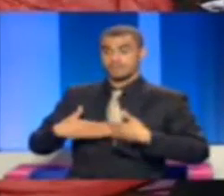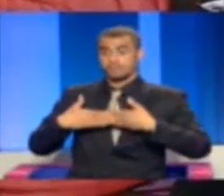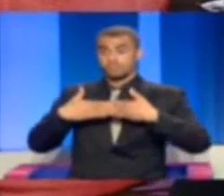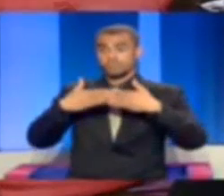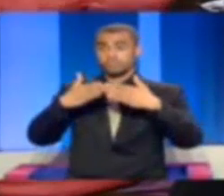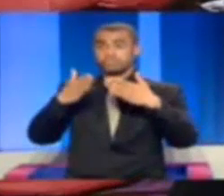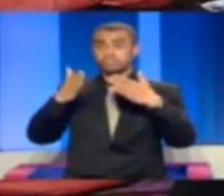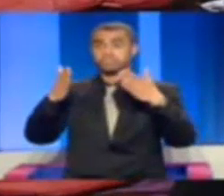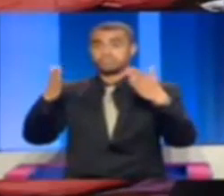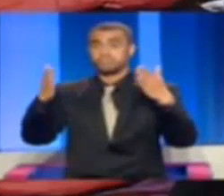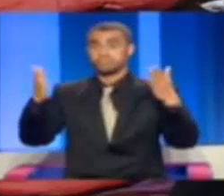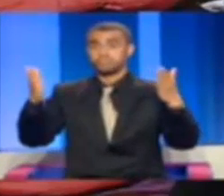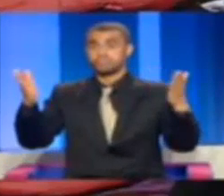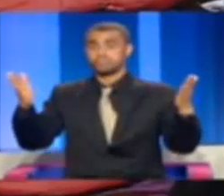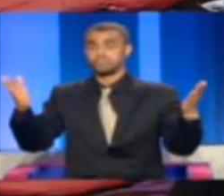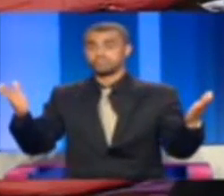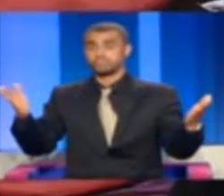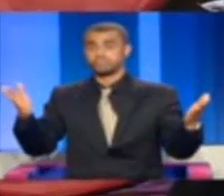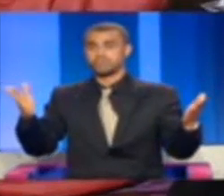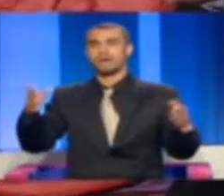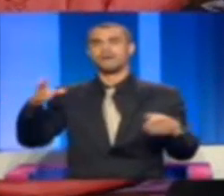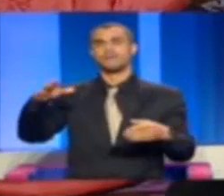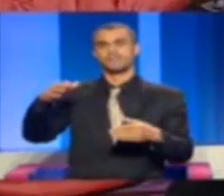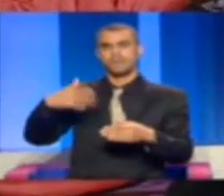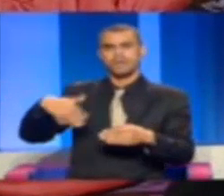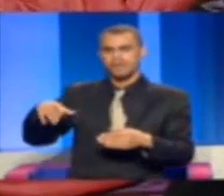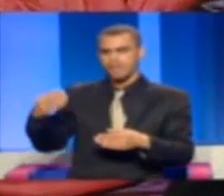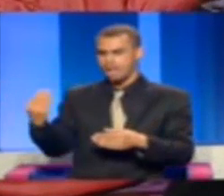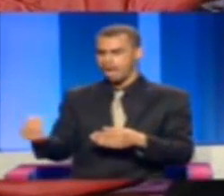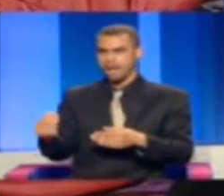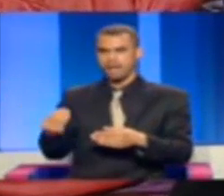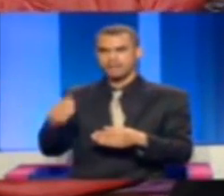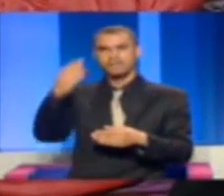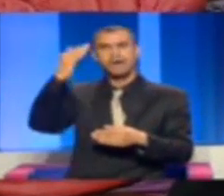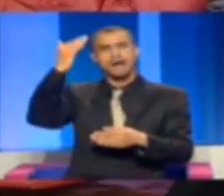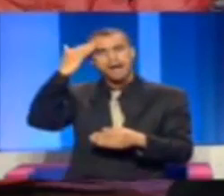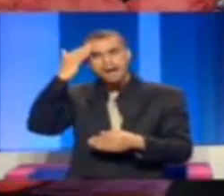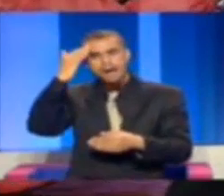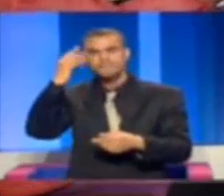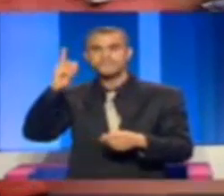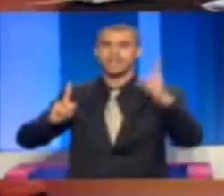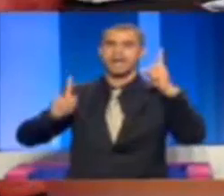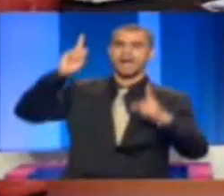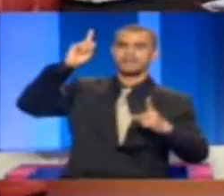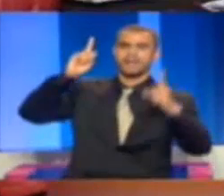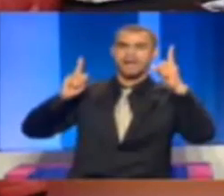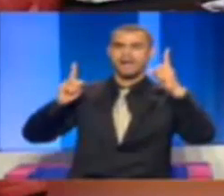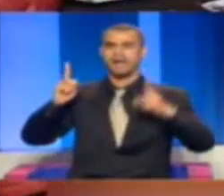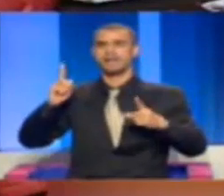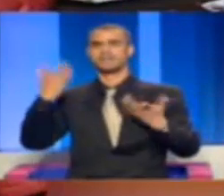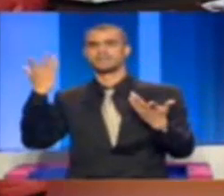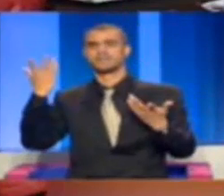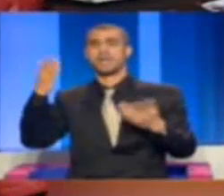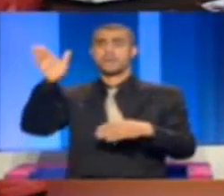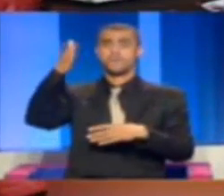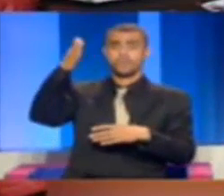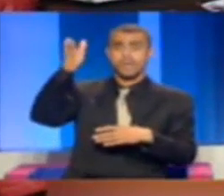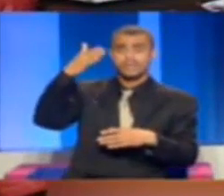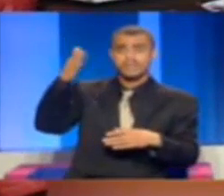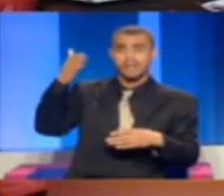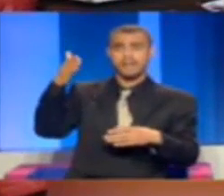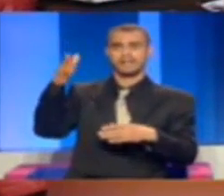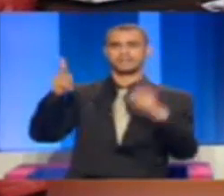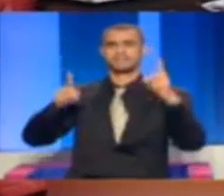وداك تفتحوا على الدنيا وعرفوا شنو اللي ولاو تعرفوا المناسبات ولاو تعرفوا الاعياد الوطنيه ولاو تعرفوا